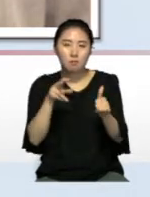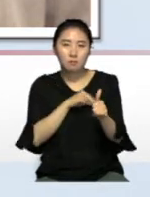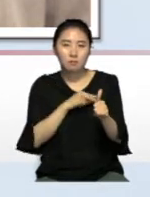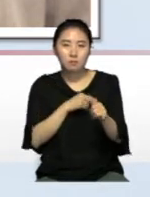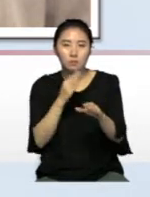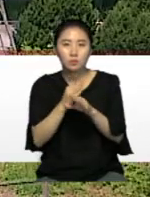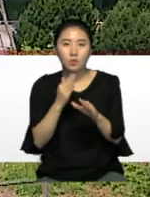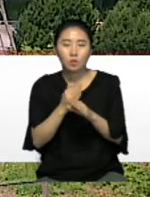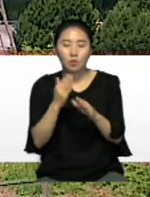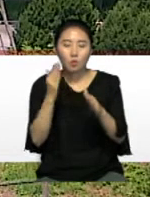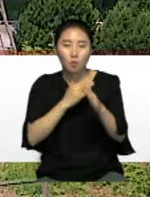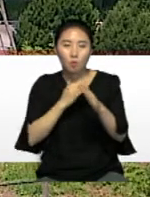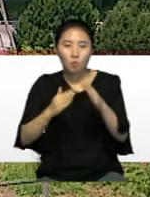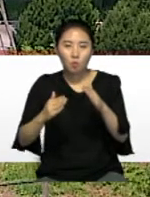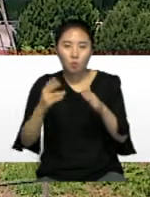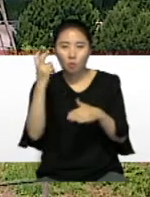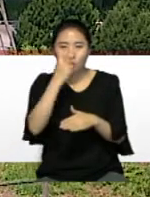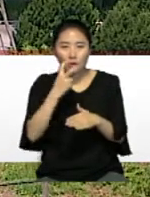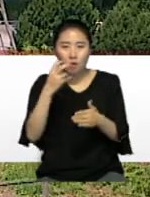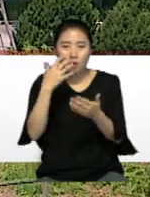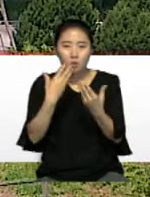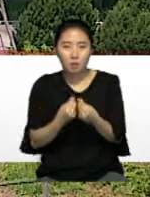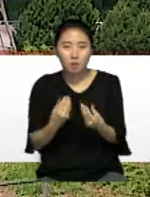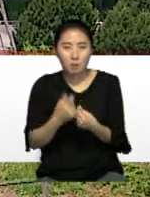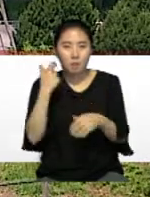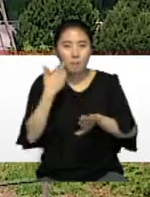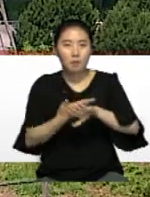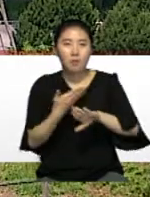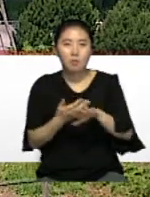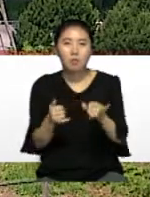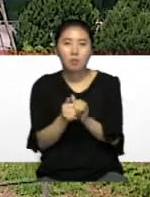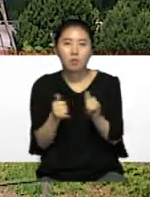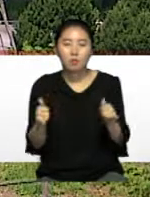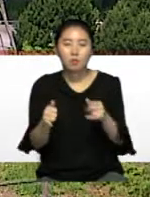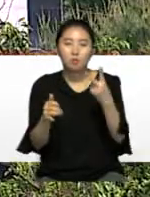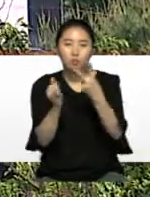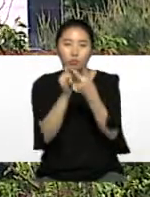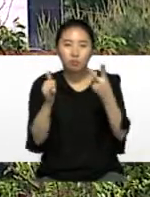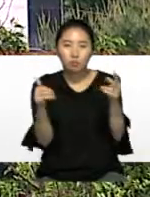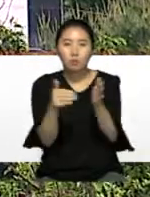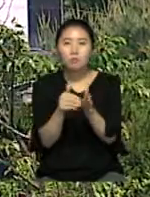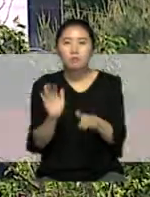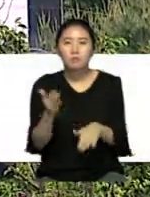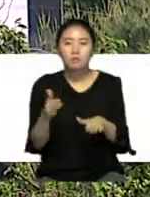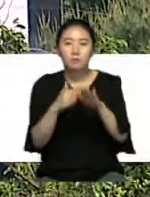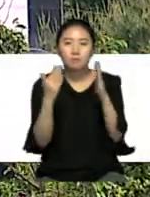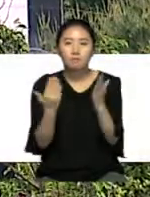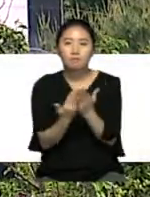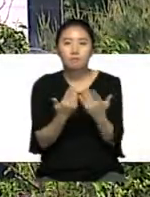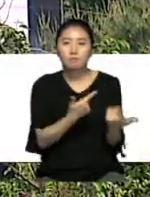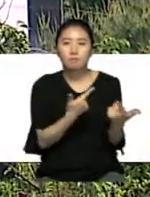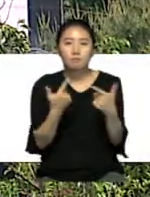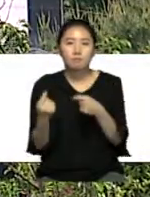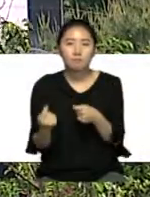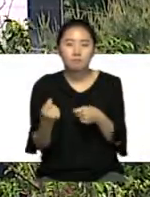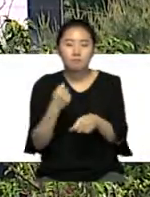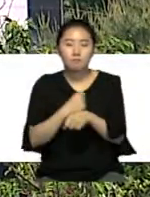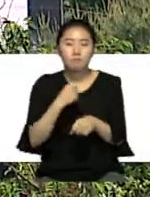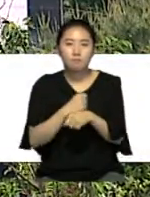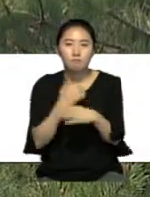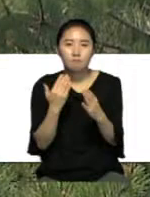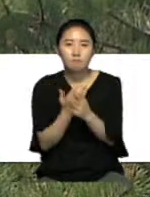가운데 공유재산관리기금 조례안 사용에 반대표를 던진 의원은 모두 2명으로 다수의 원칙에 따라 해당 조례안이